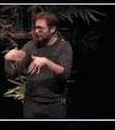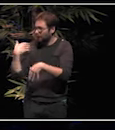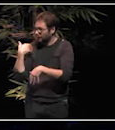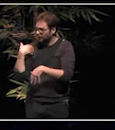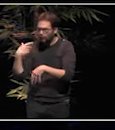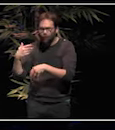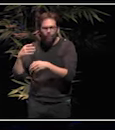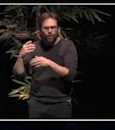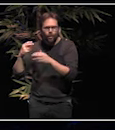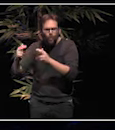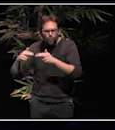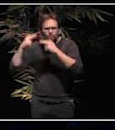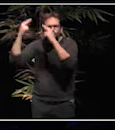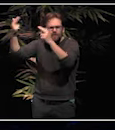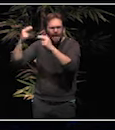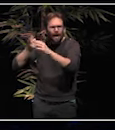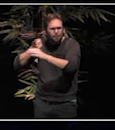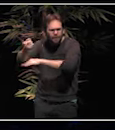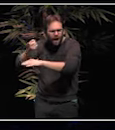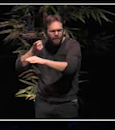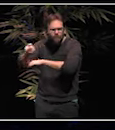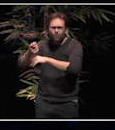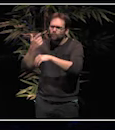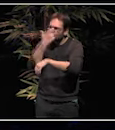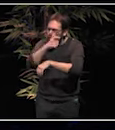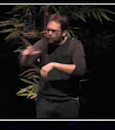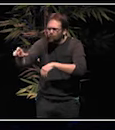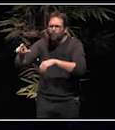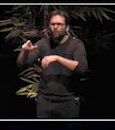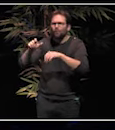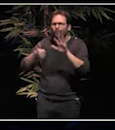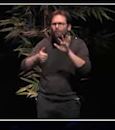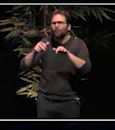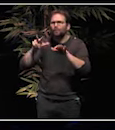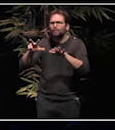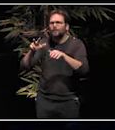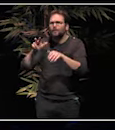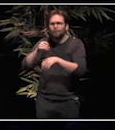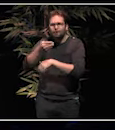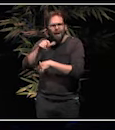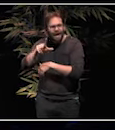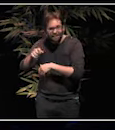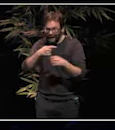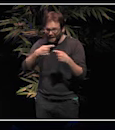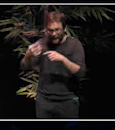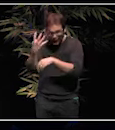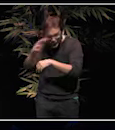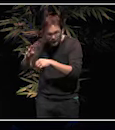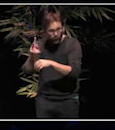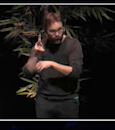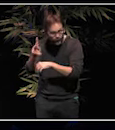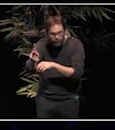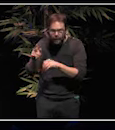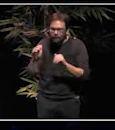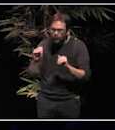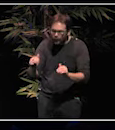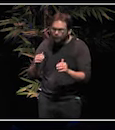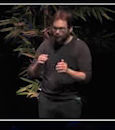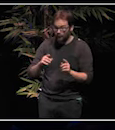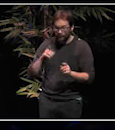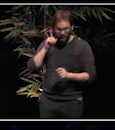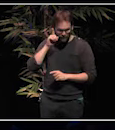tout récemment. Un ultramarathon de 268 miles, ce qui fait à peu près 400 km. Est-ce que justement les femmes, sur